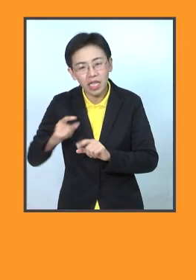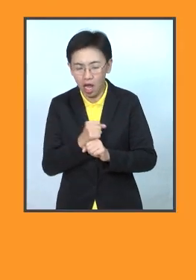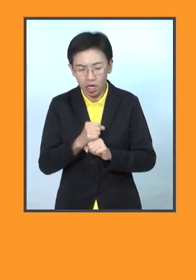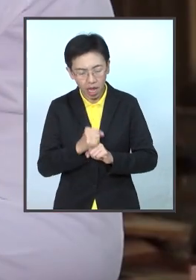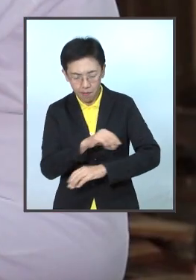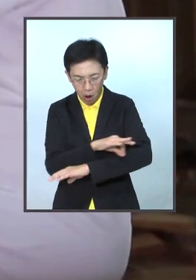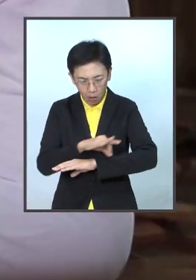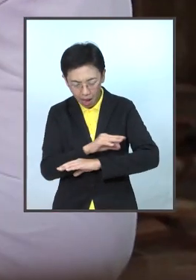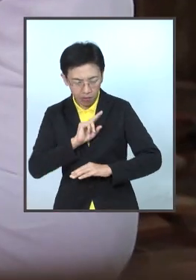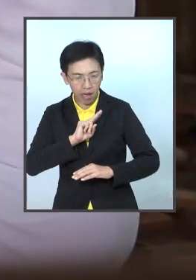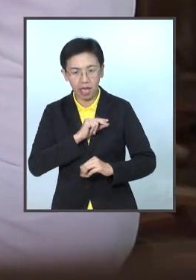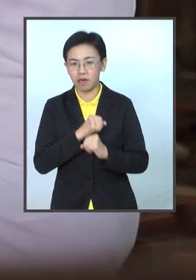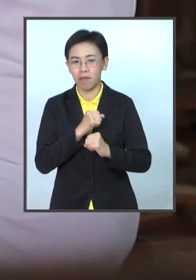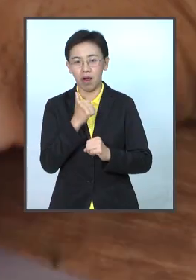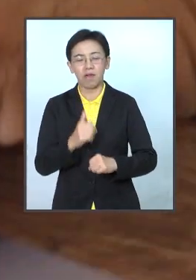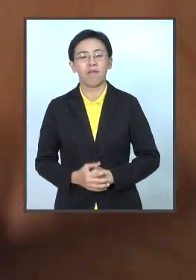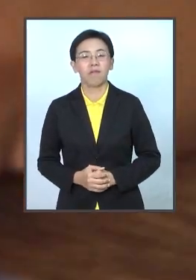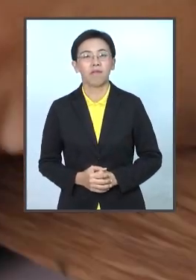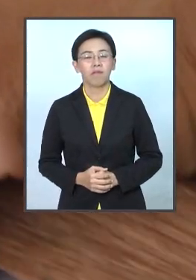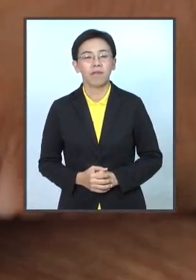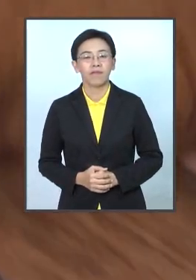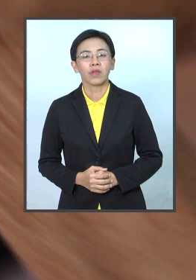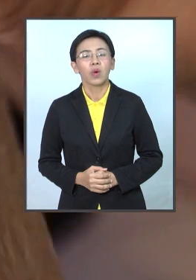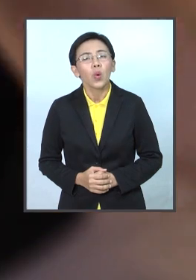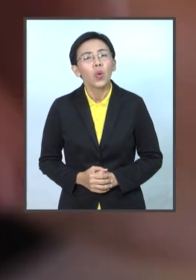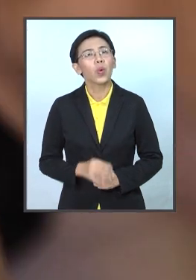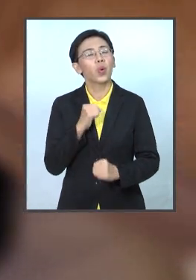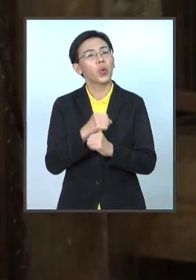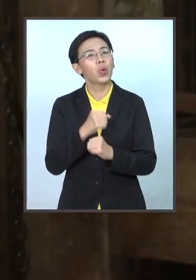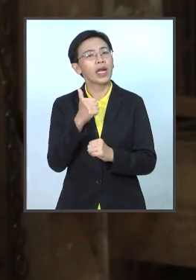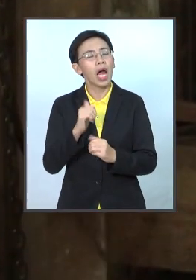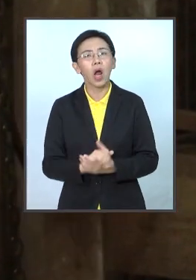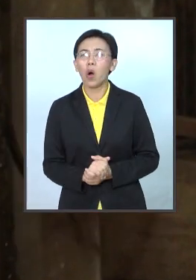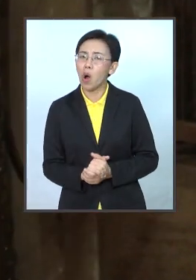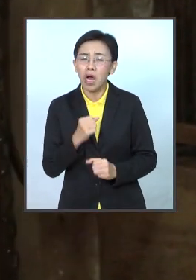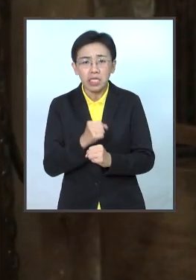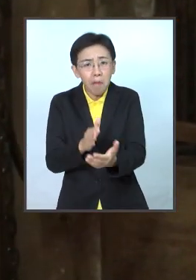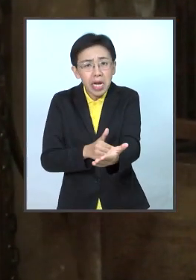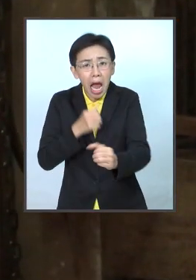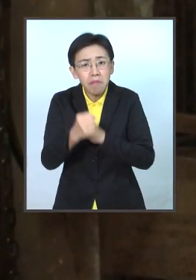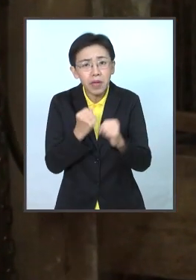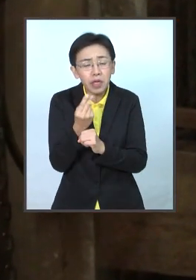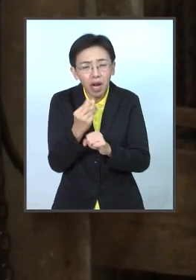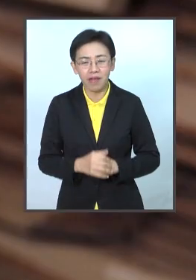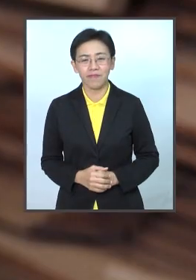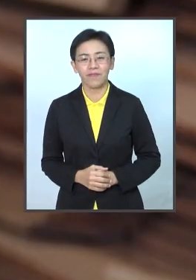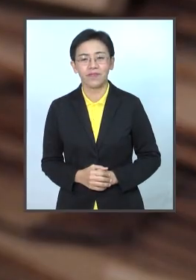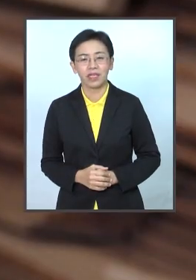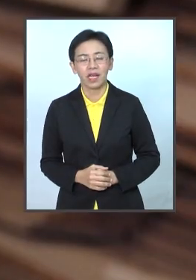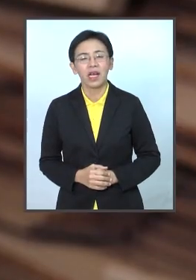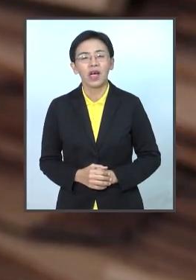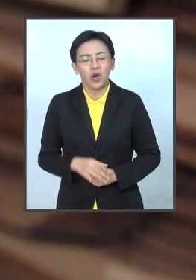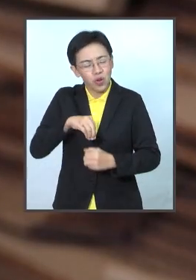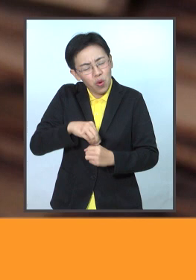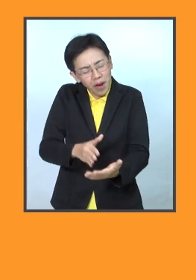ได ้ yeah! โอ้โหทำได้เยอะขนาดนี้เป็นช่างไม้มากี่ปีแล้วล่ะคะ ก็อยู่ที่นี่มา